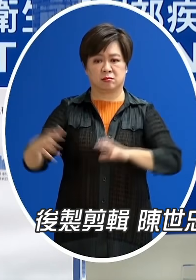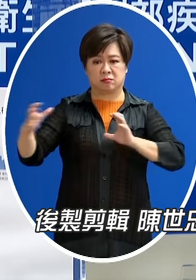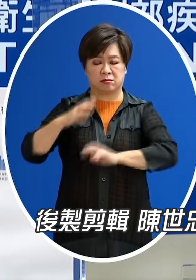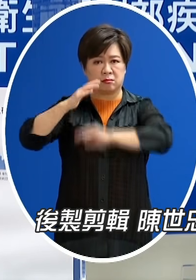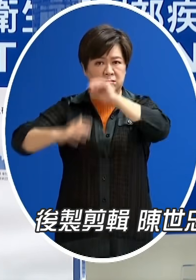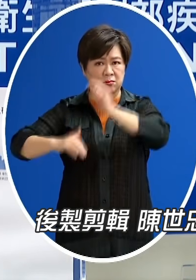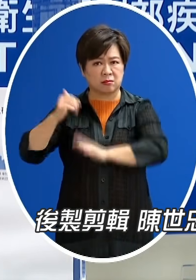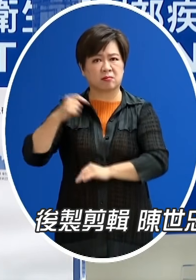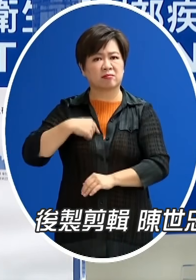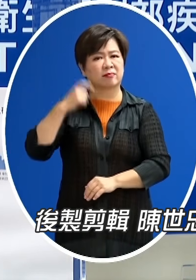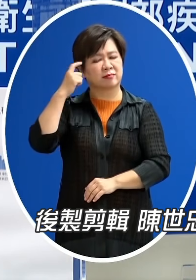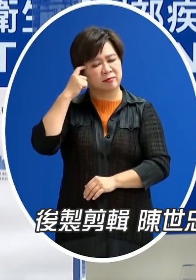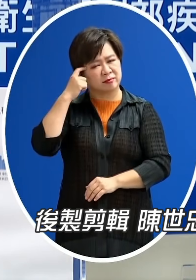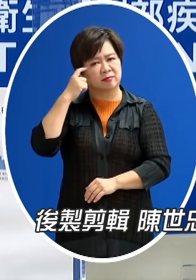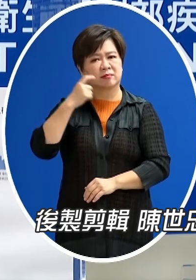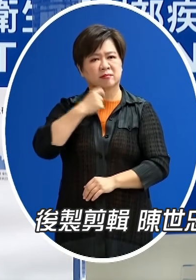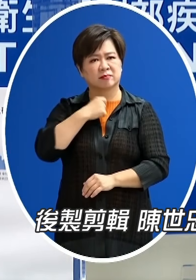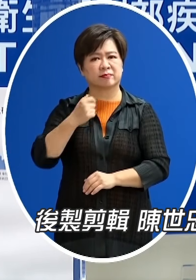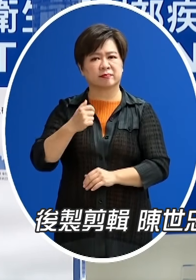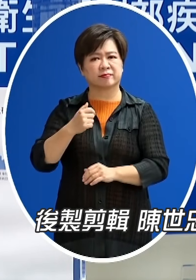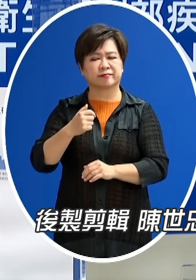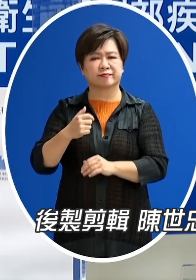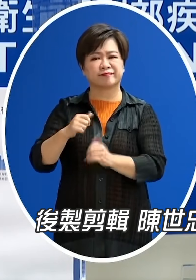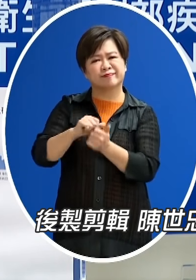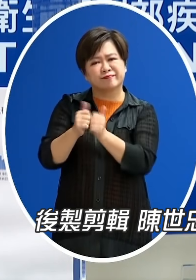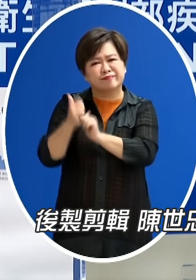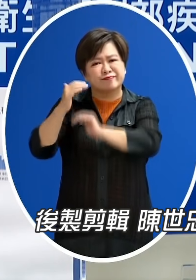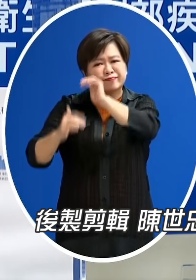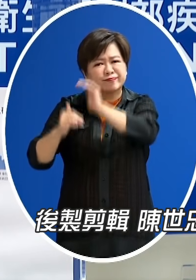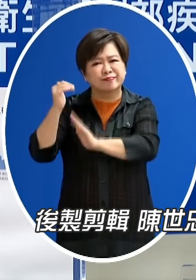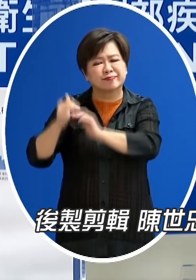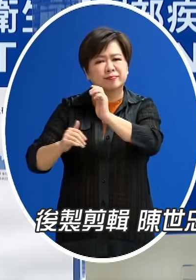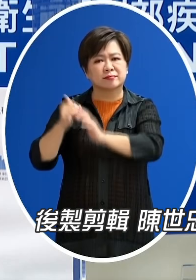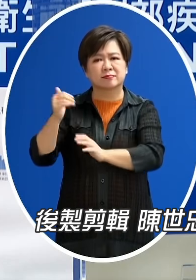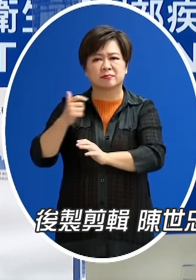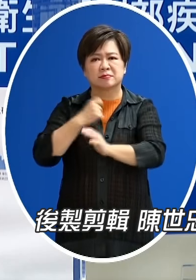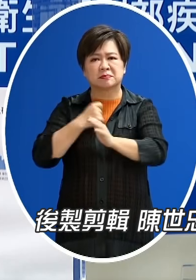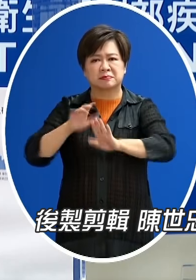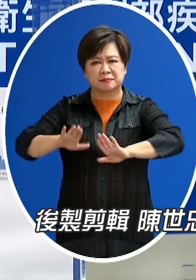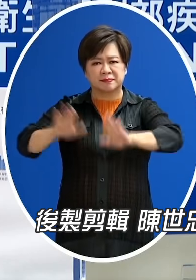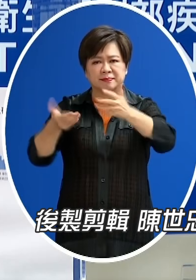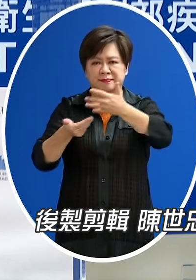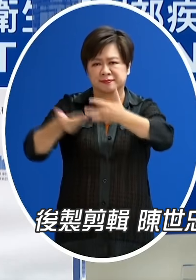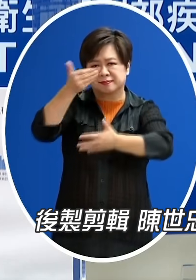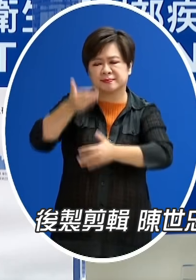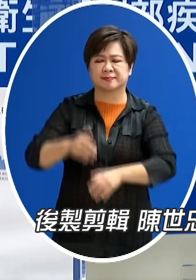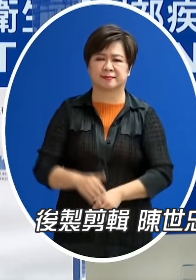时候，我还想还是应该本于互助的一个心态，好，希望把它做得更好。